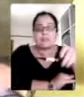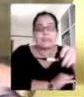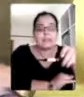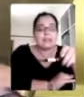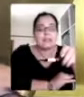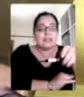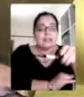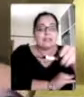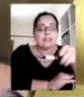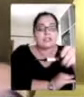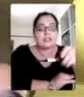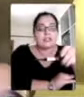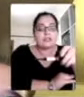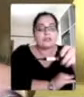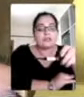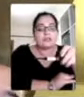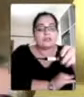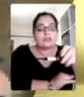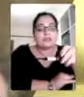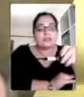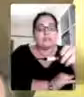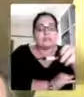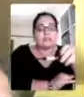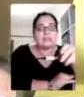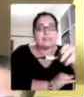yakmayı denedim. Benim için çok